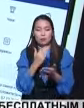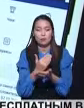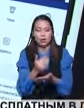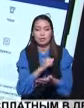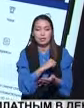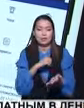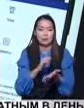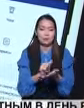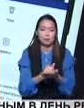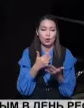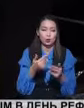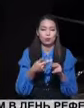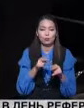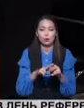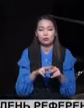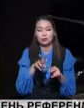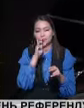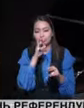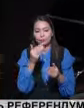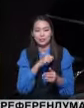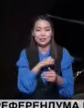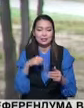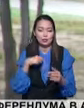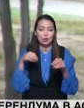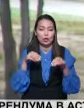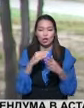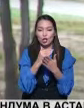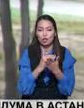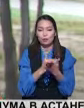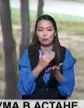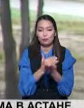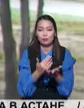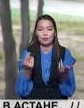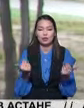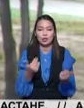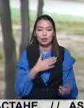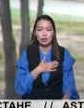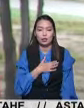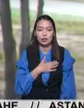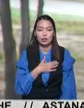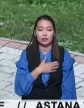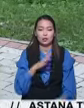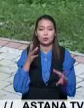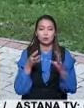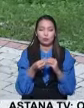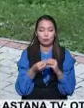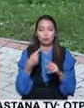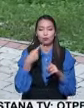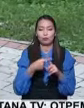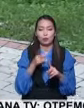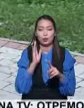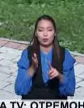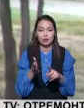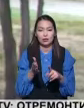самозанятым с несколькими источниками доходов применять соответствующий режим. Конечно, итоге плюс будет. От